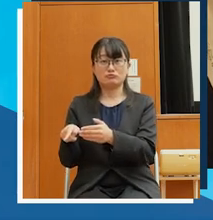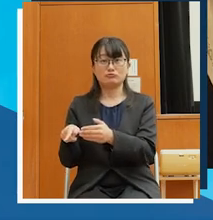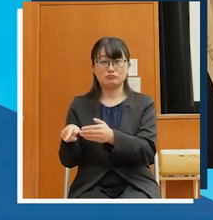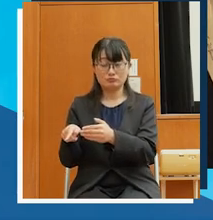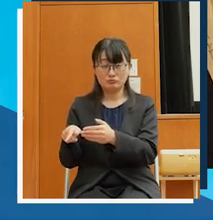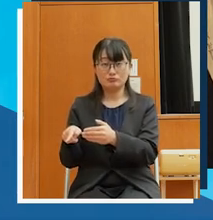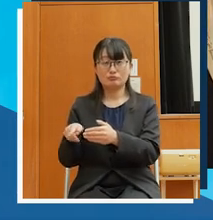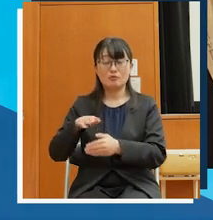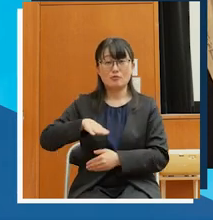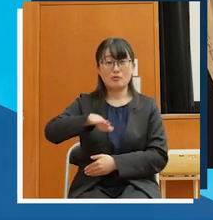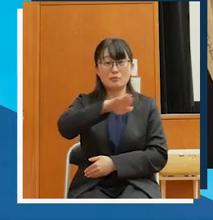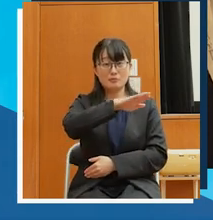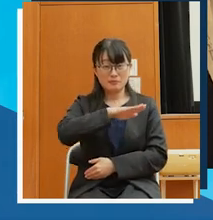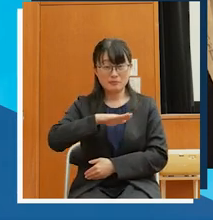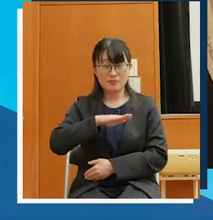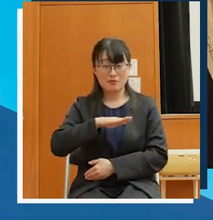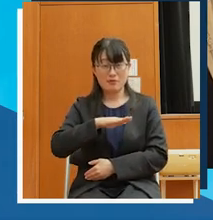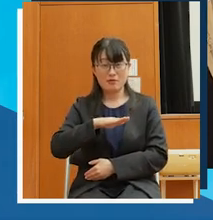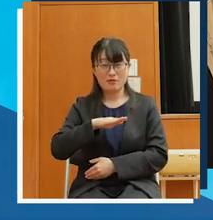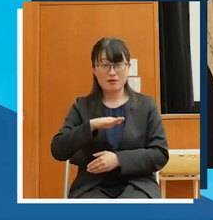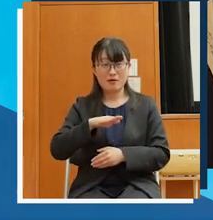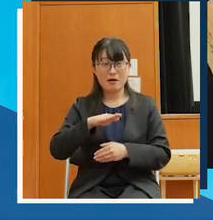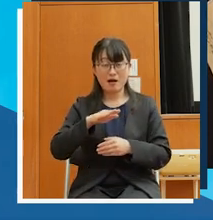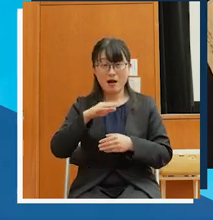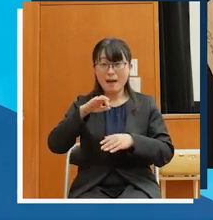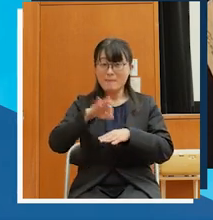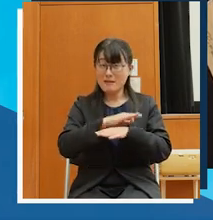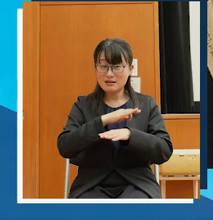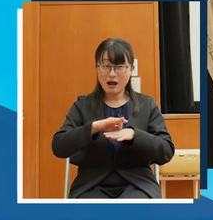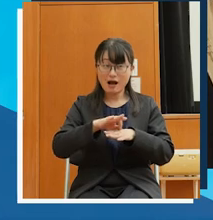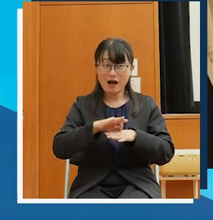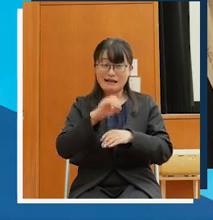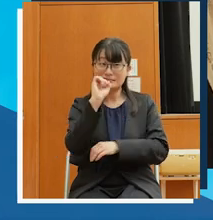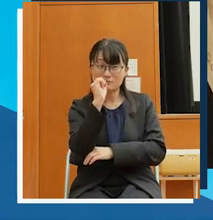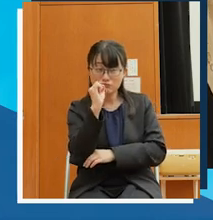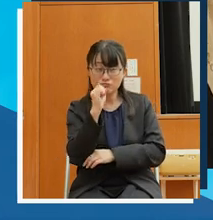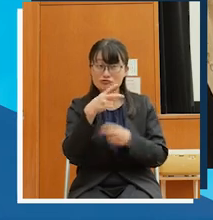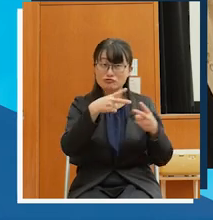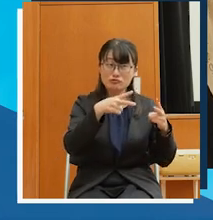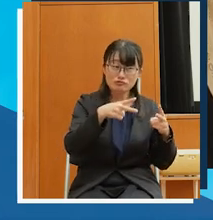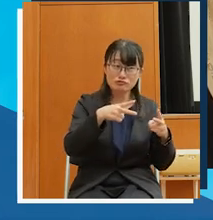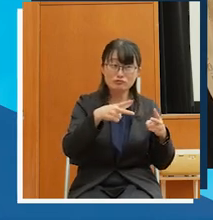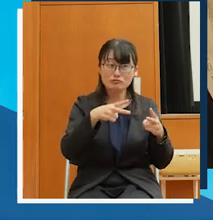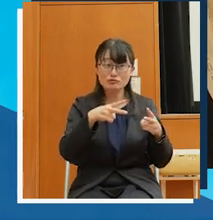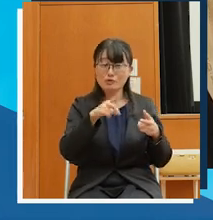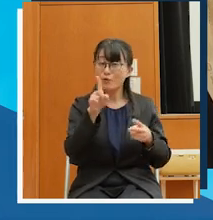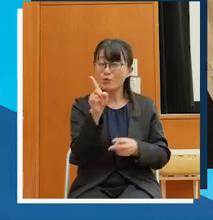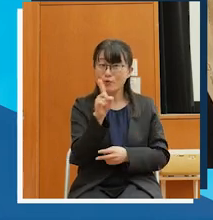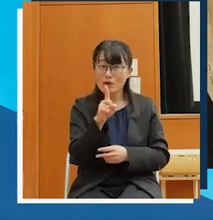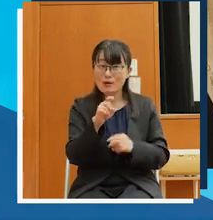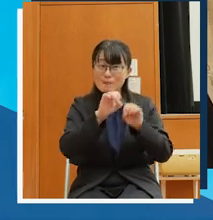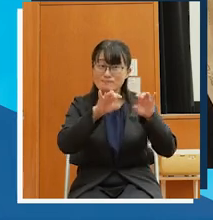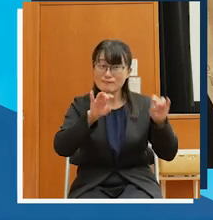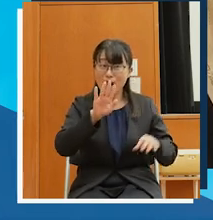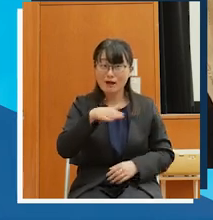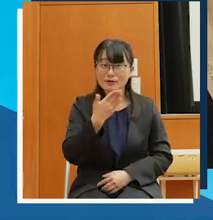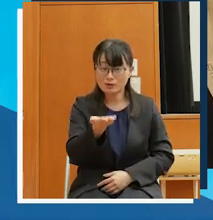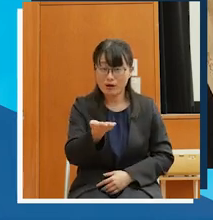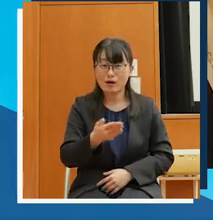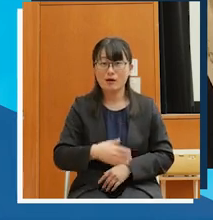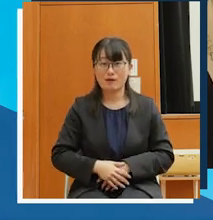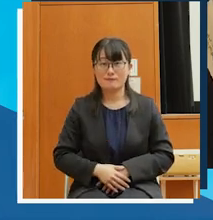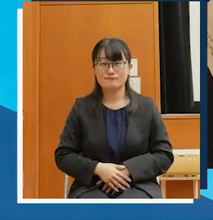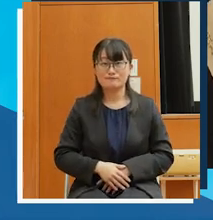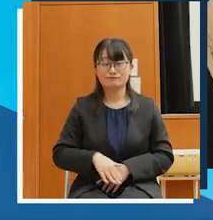メディアは皆さんにきしと報道したんでしょうか是非そのことも後でまた色々え検索して皆さんで